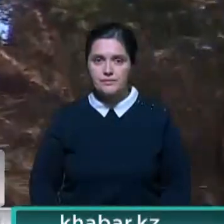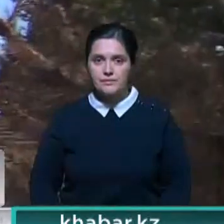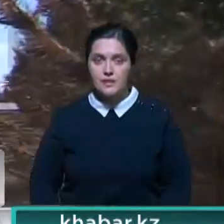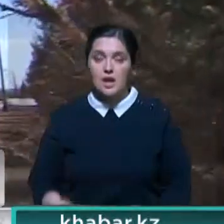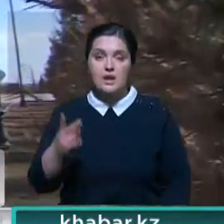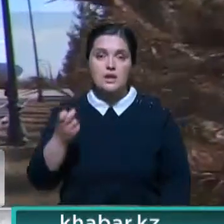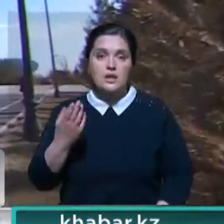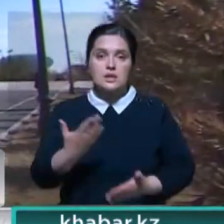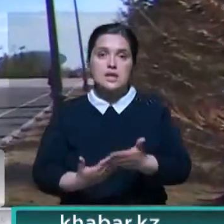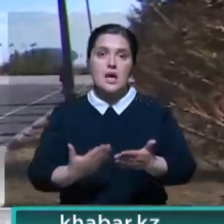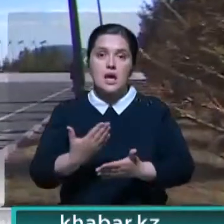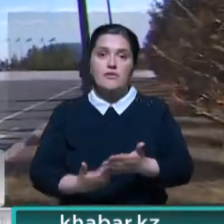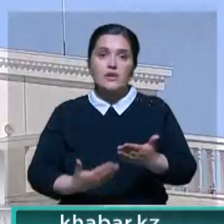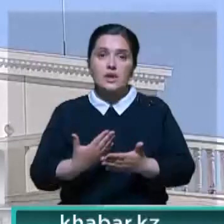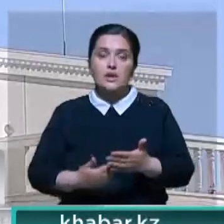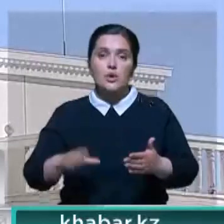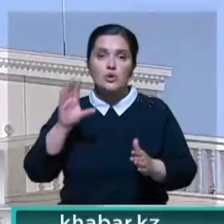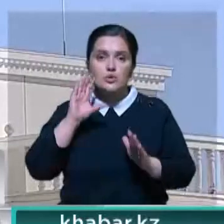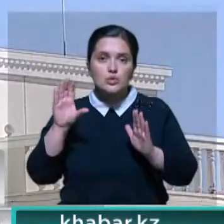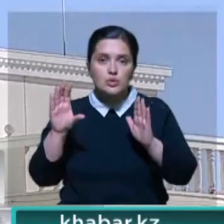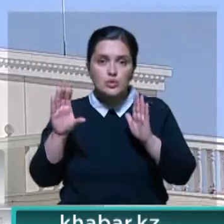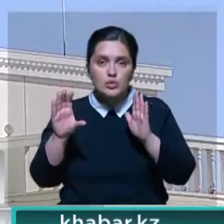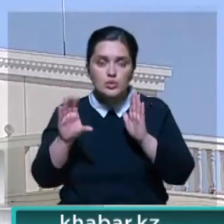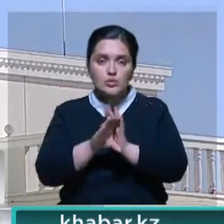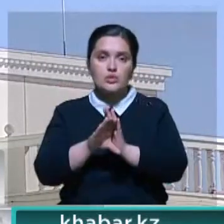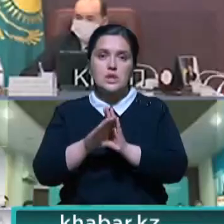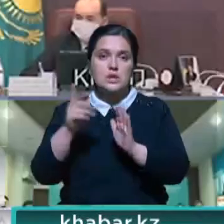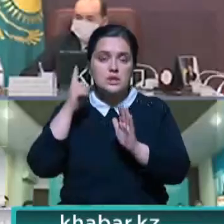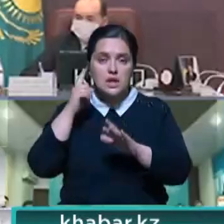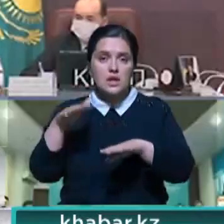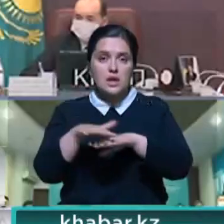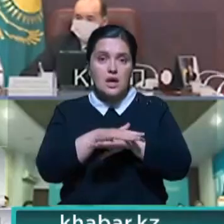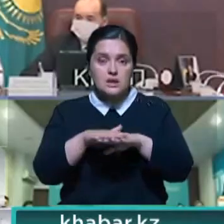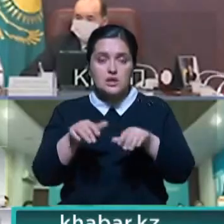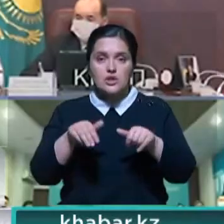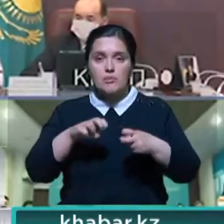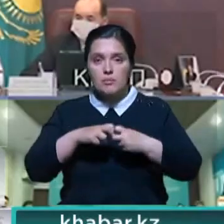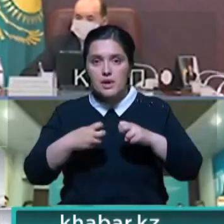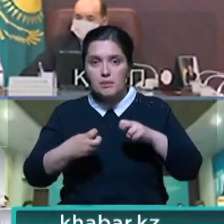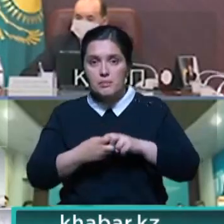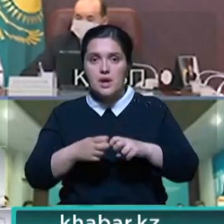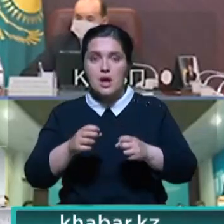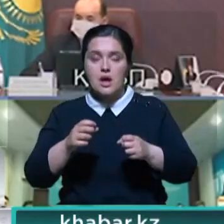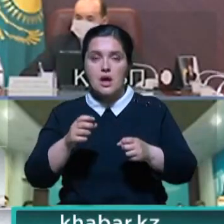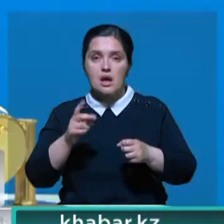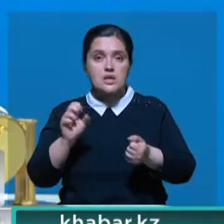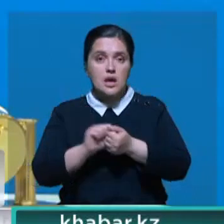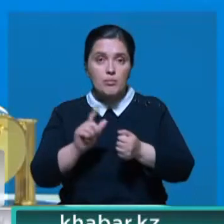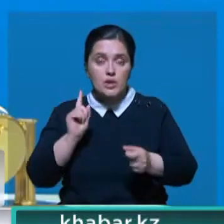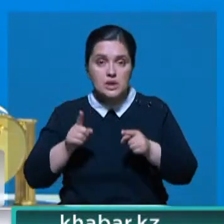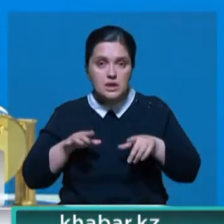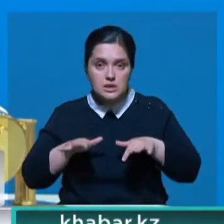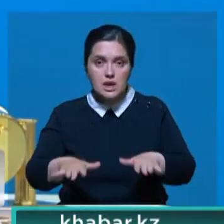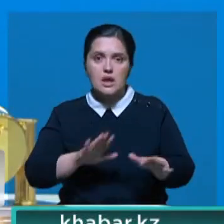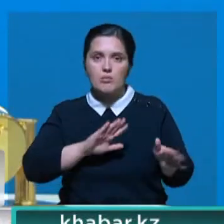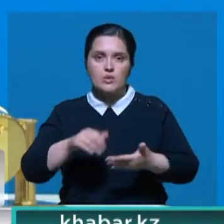Напомню, Нацсовет призван слушать и слышать население, а также решать проблемы людей не на бумаге, а на деле. В нашей стране появился